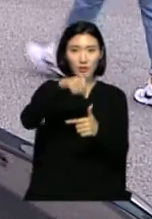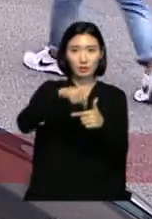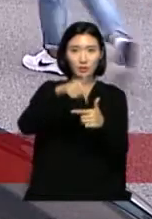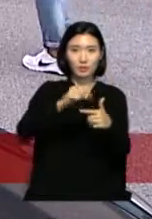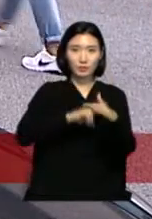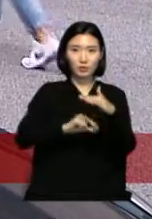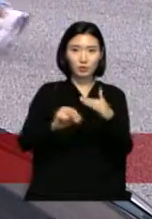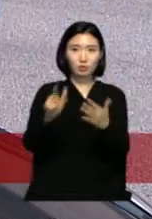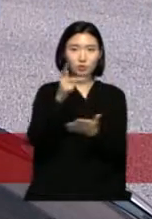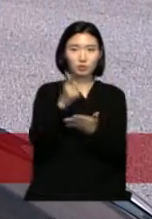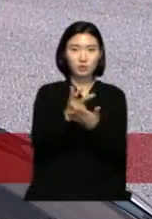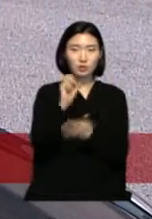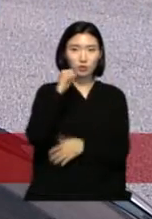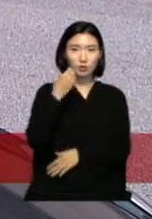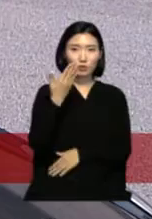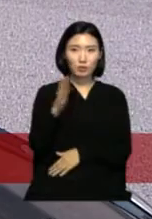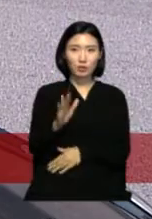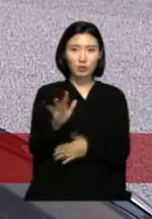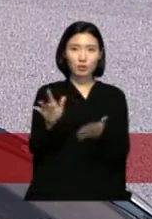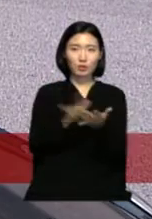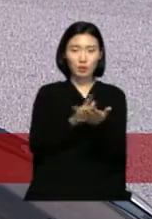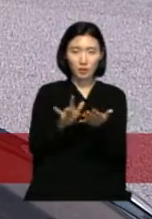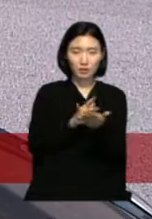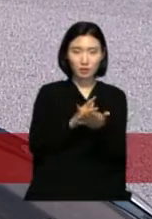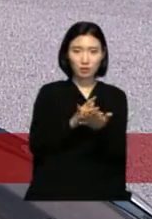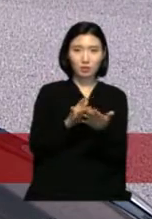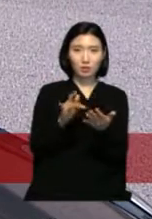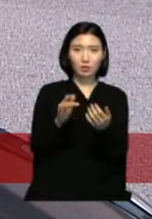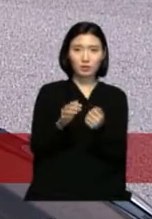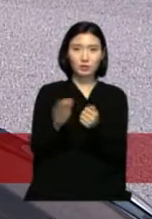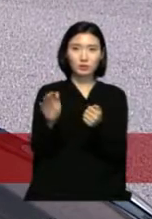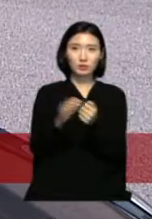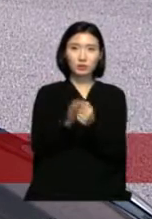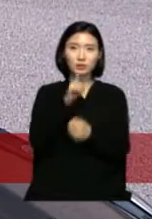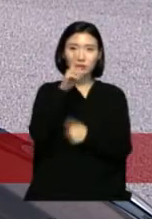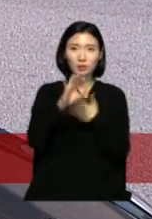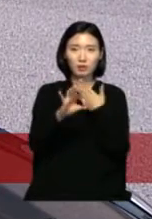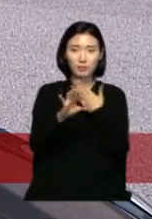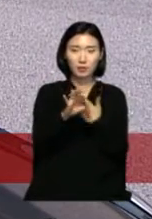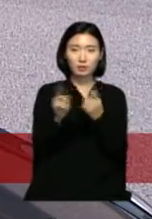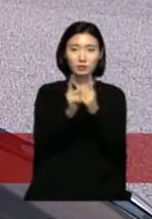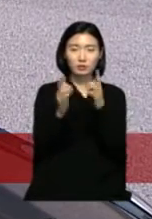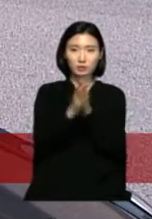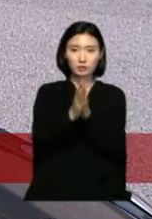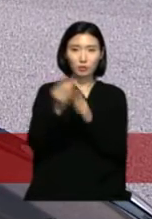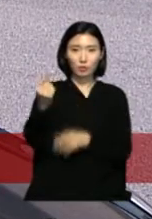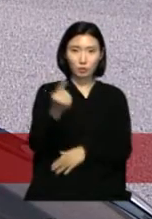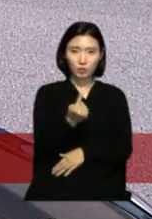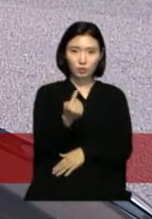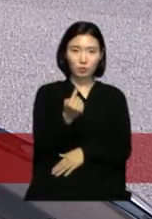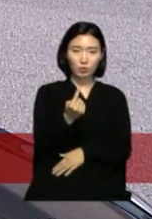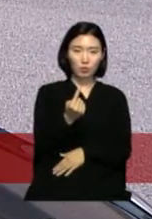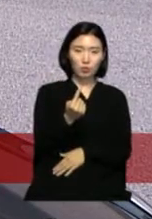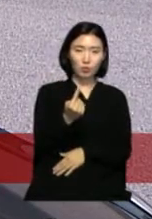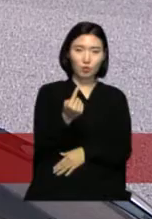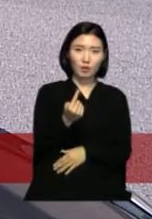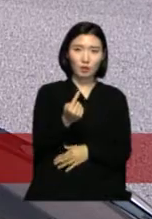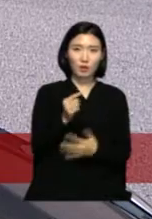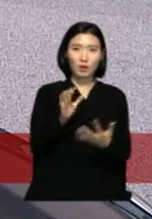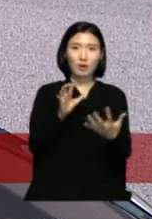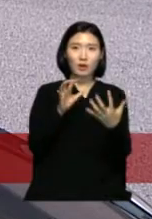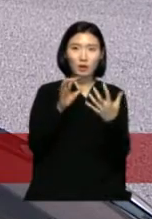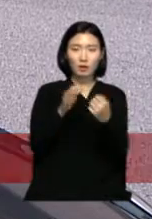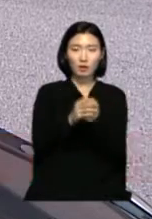굉장히 힘든데 앱에서 발렛 서비스만 신청하면 발렛 기사님께서 직접 와주시고 발렛부터 주차까지 한 번에